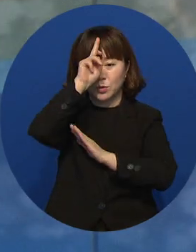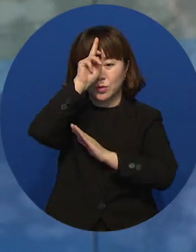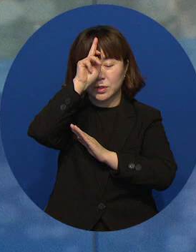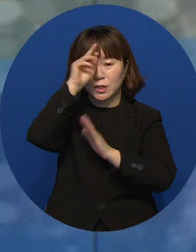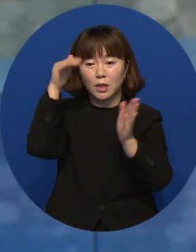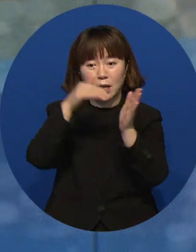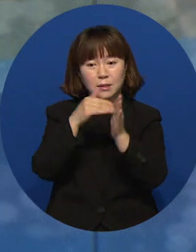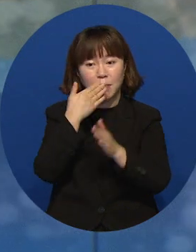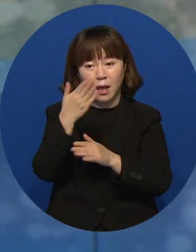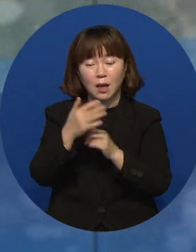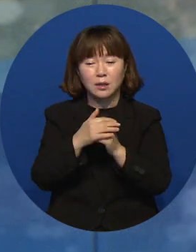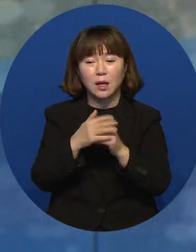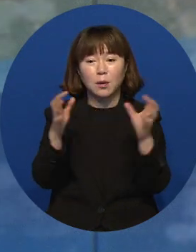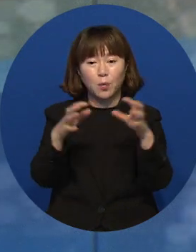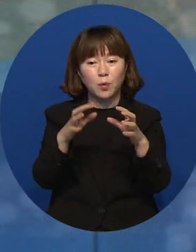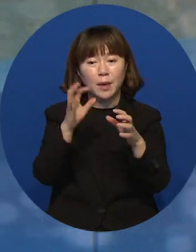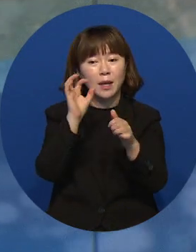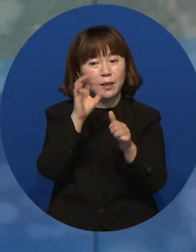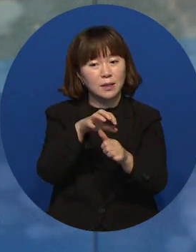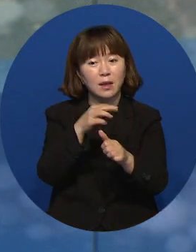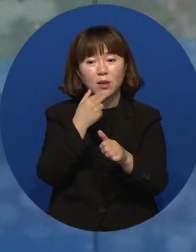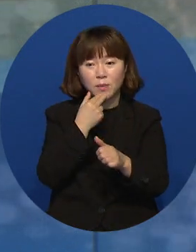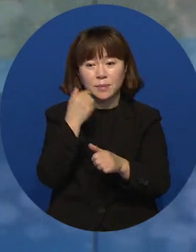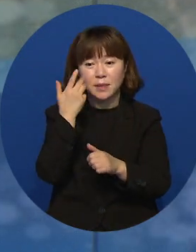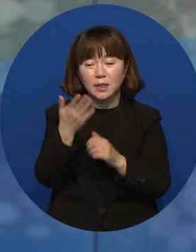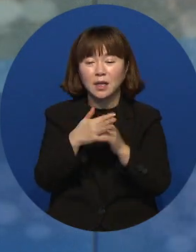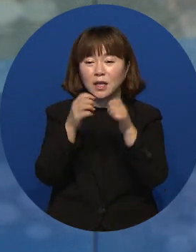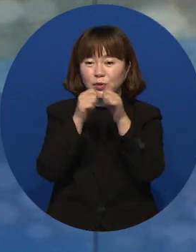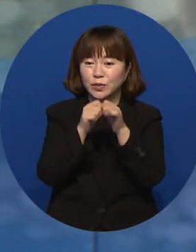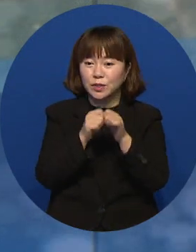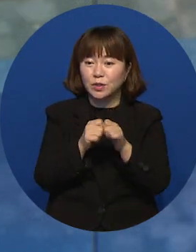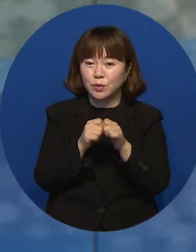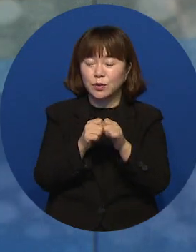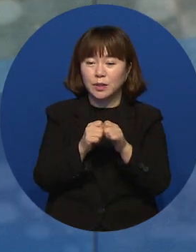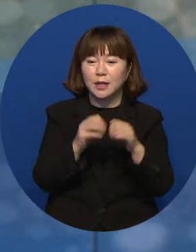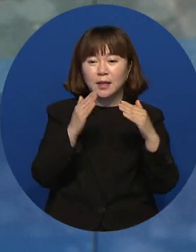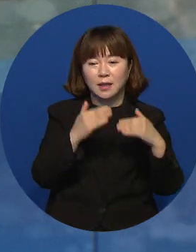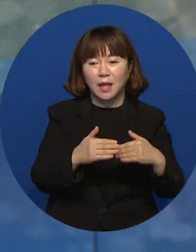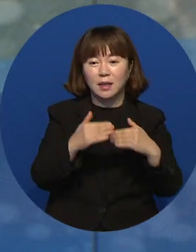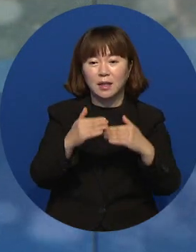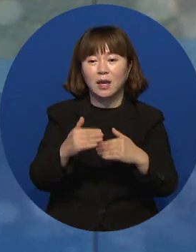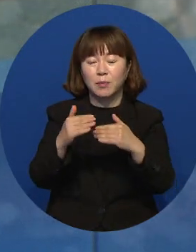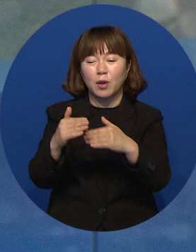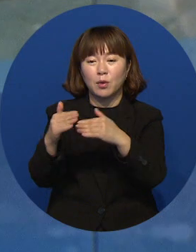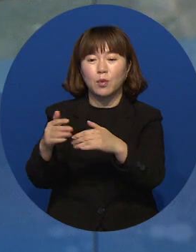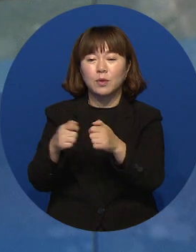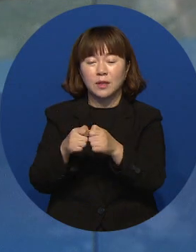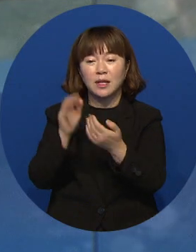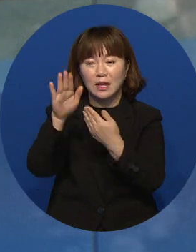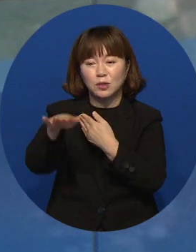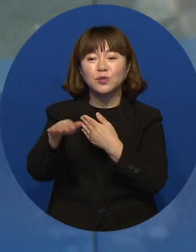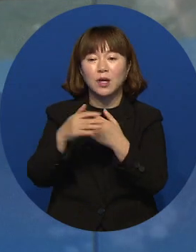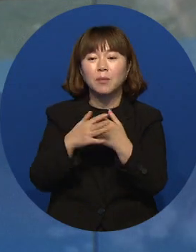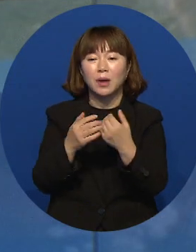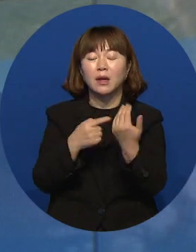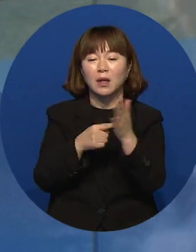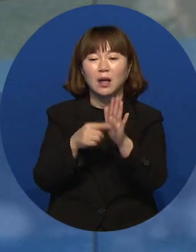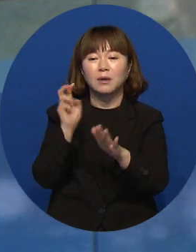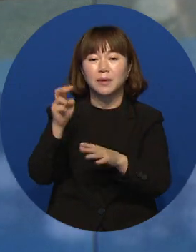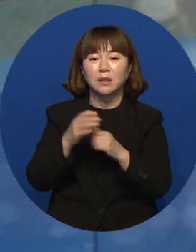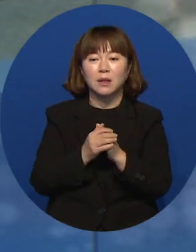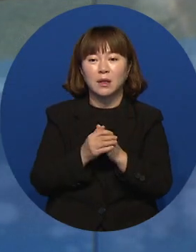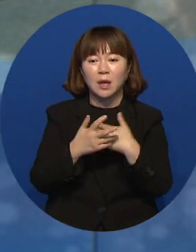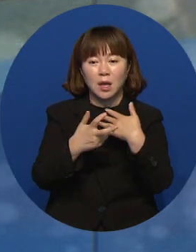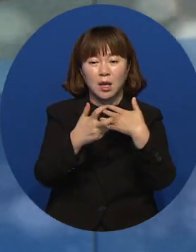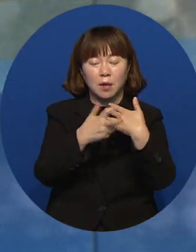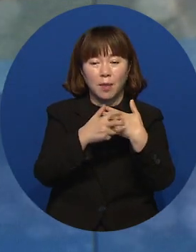모임에 제안이 없는건지 예 그것은 이제 구체적으로 그건 단계별로 인자의 나오게 발표를 저희가 봐야 되겠느냐 그렇습니다 의롭게